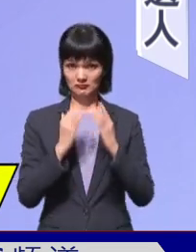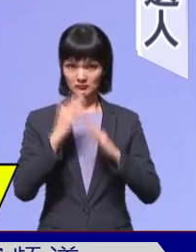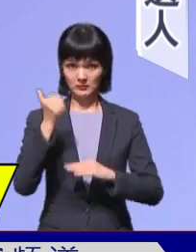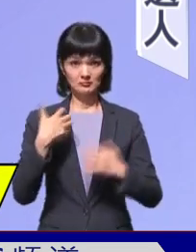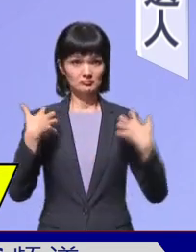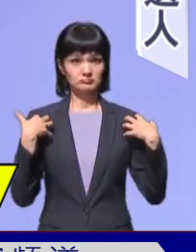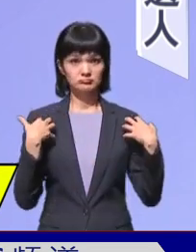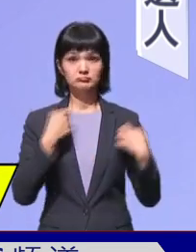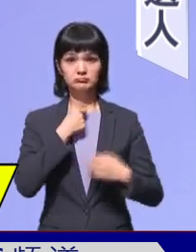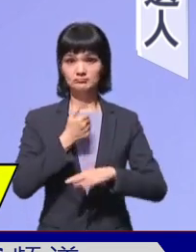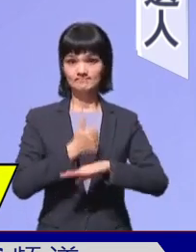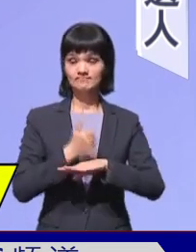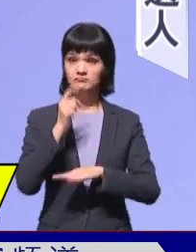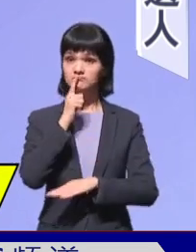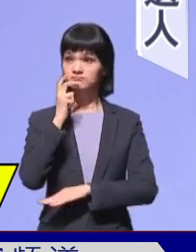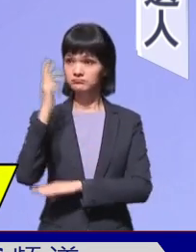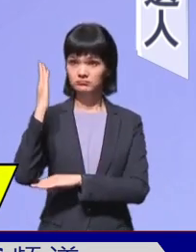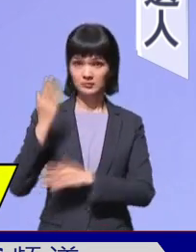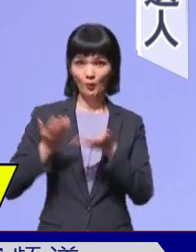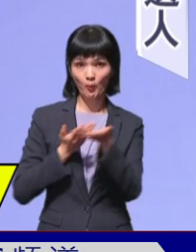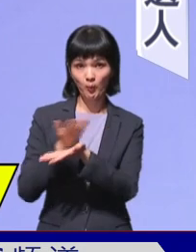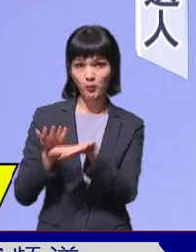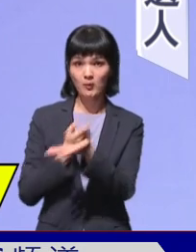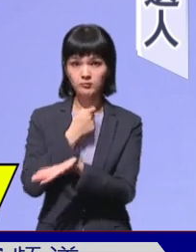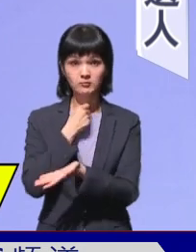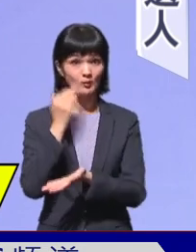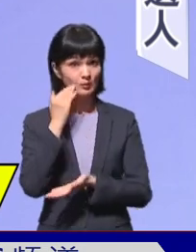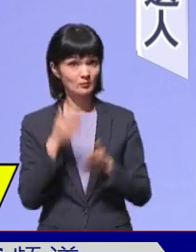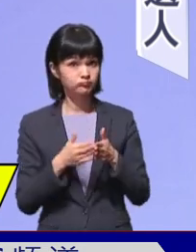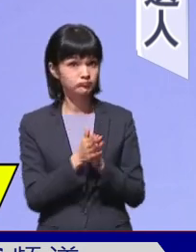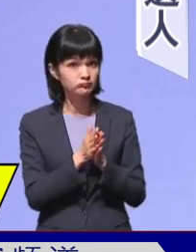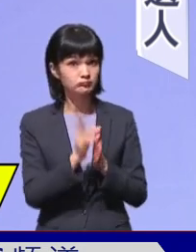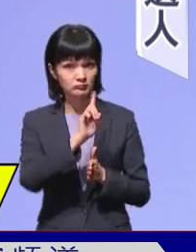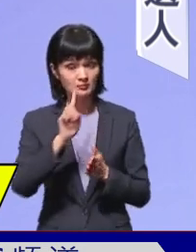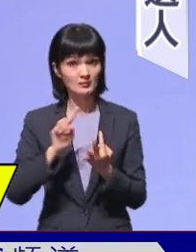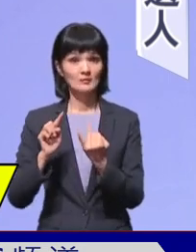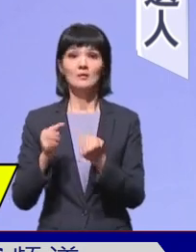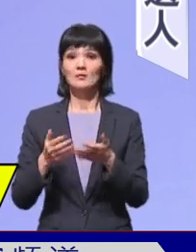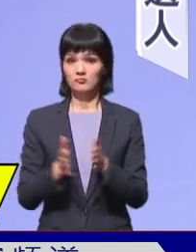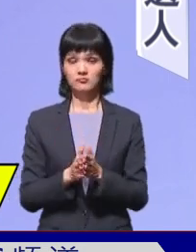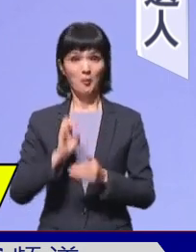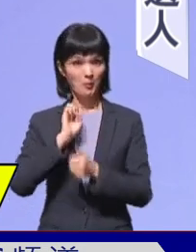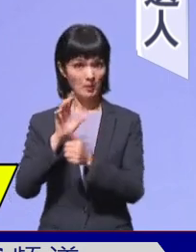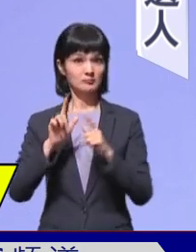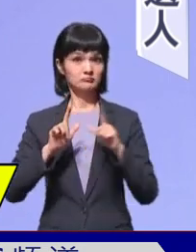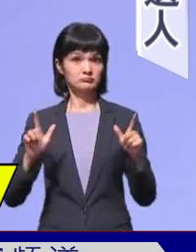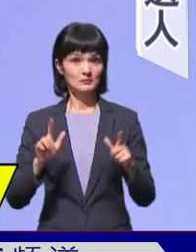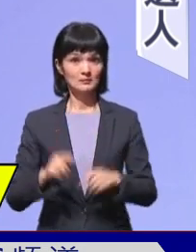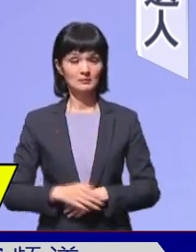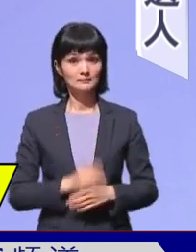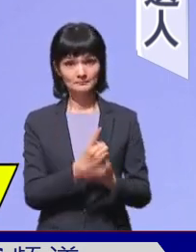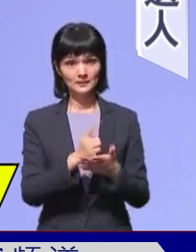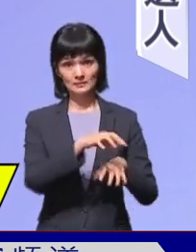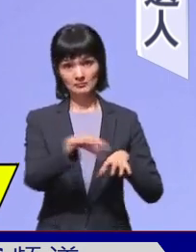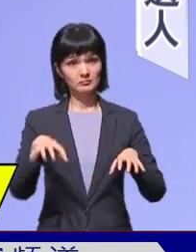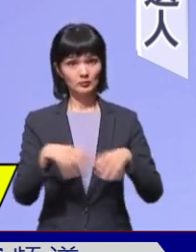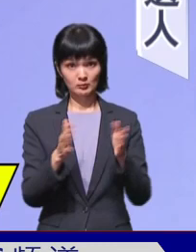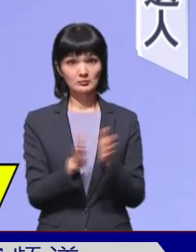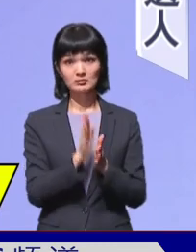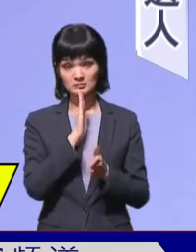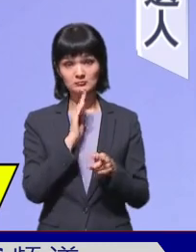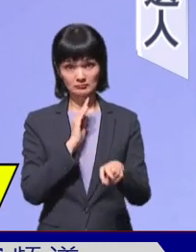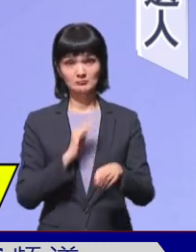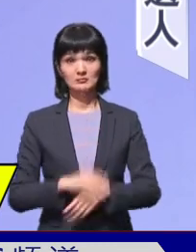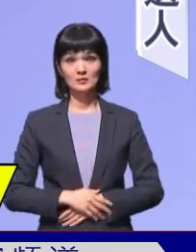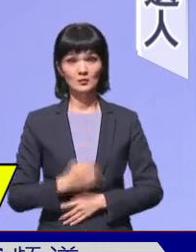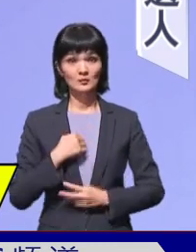任，能够跟中央沟通，有什么样需要要大声讲出来，每一个地方都是这样子做。我相